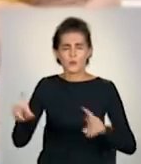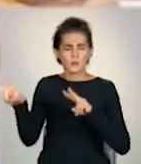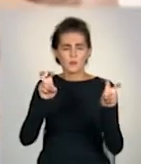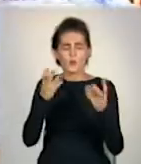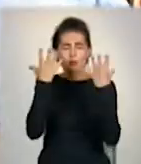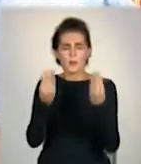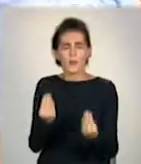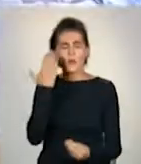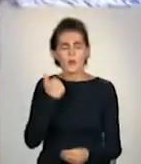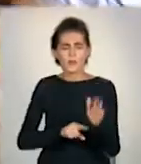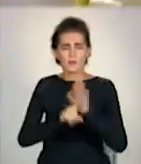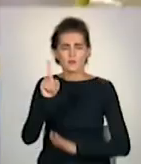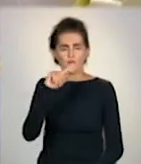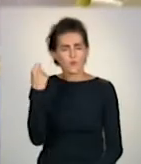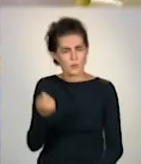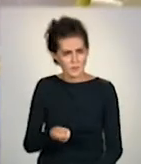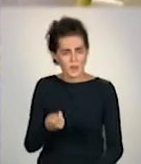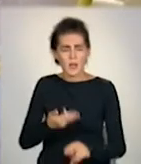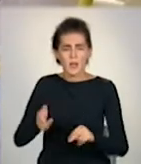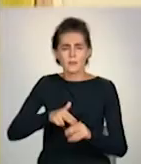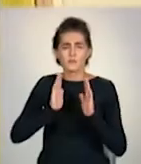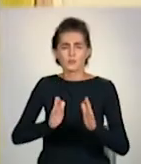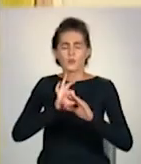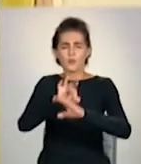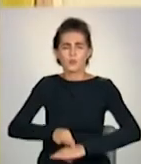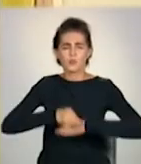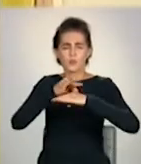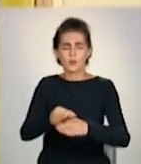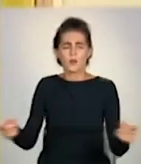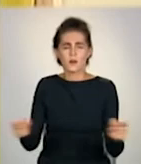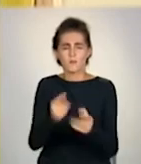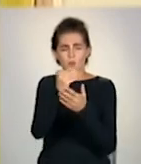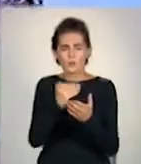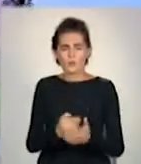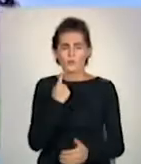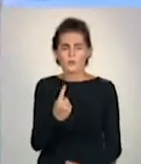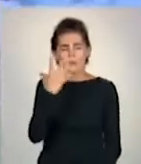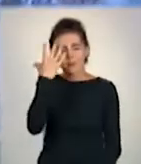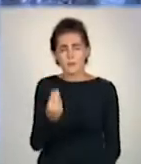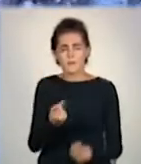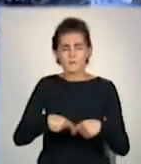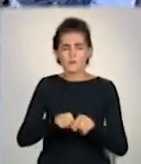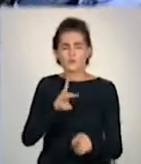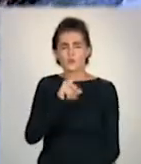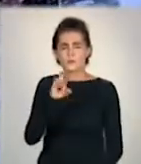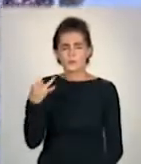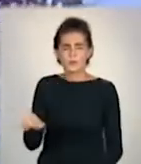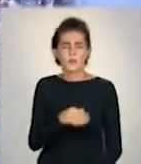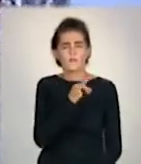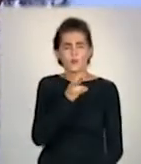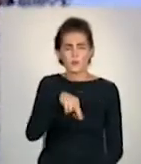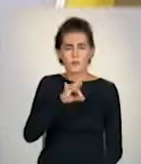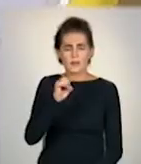«День, коли для тебе почалася війна». Його проводитимуть у рамках проєкту «Один день», ініційованого музеєм фонду Ріната